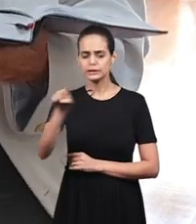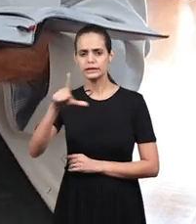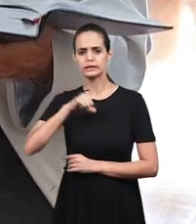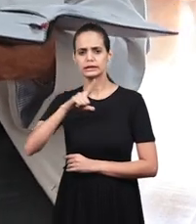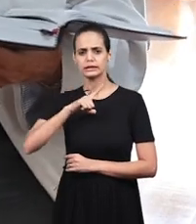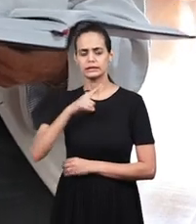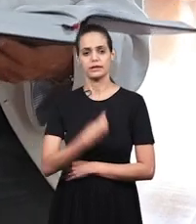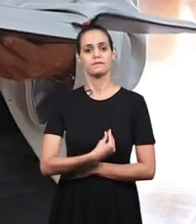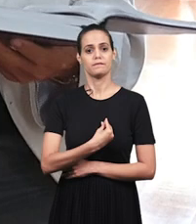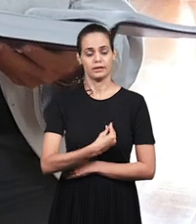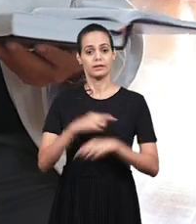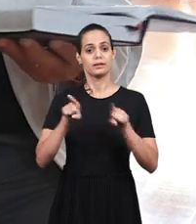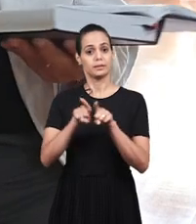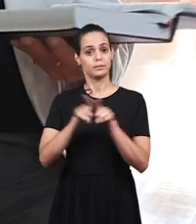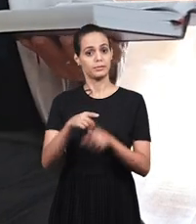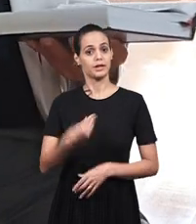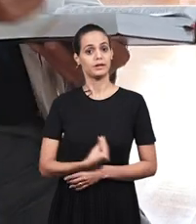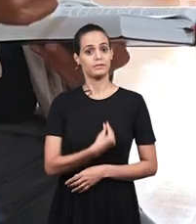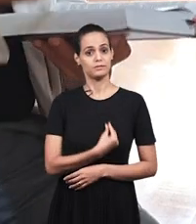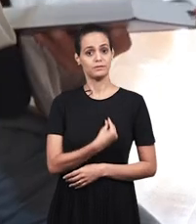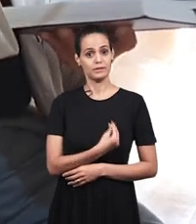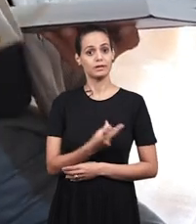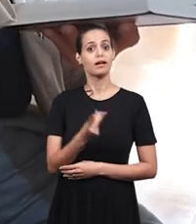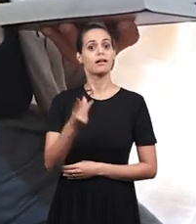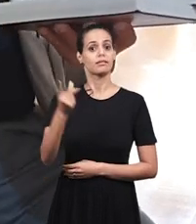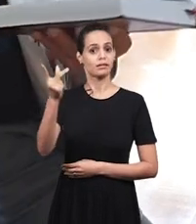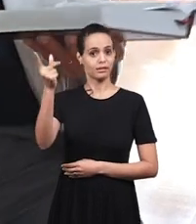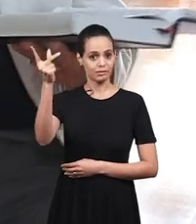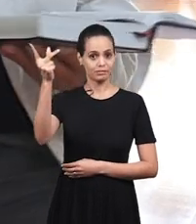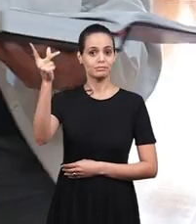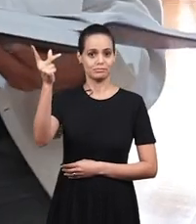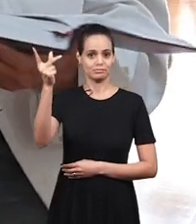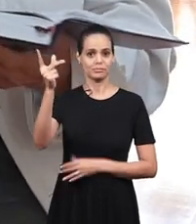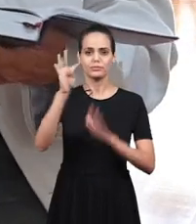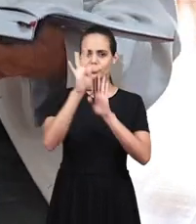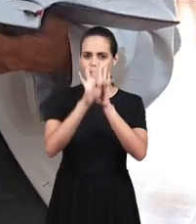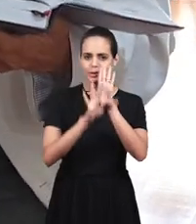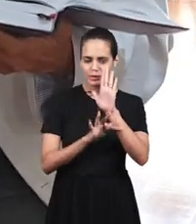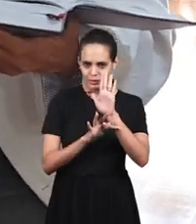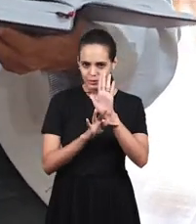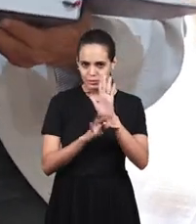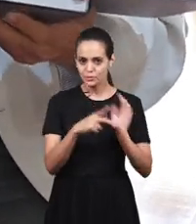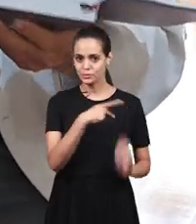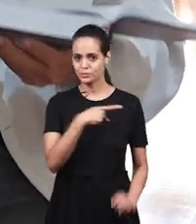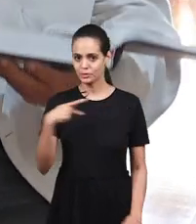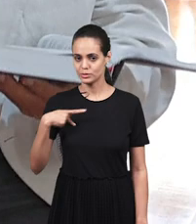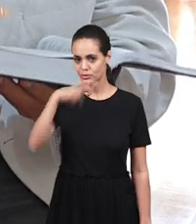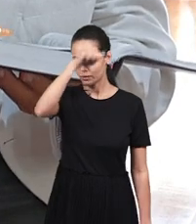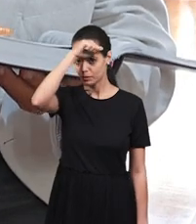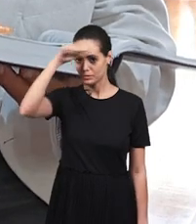жизнь с избытком. Это текст, который пастор Амадео, да, упомянул.